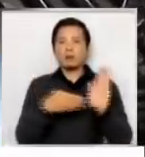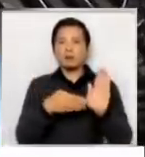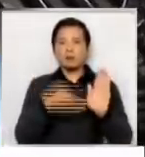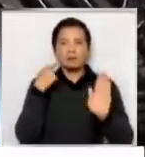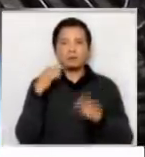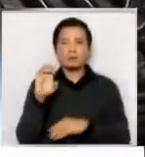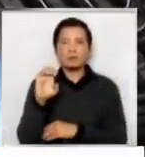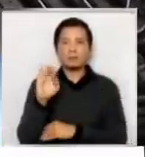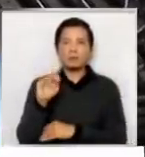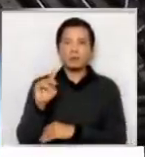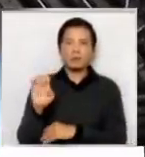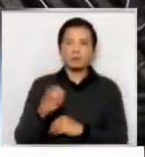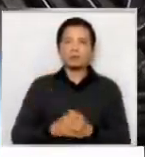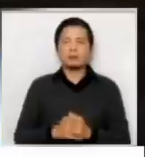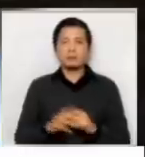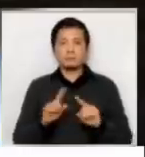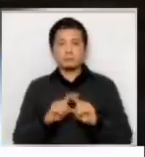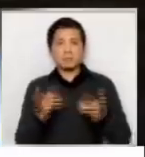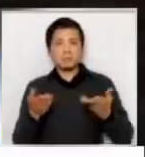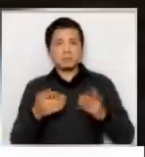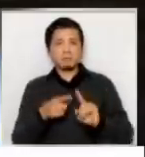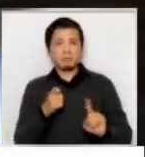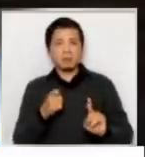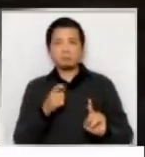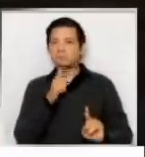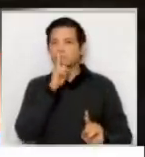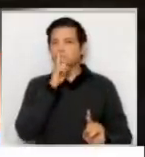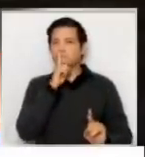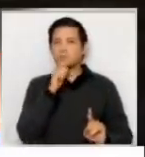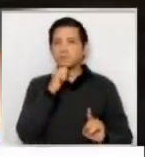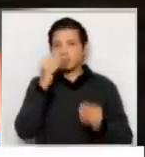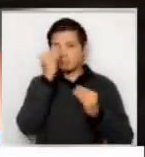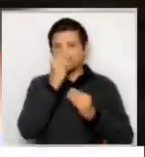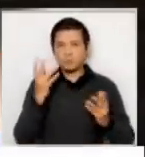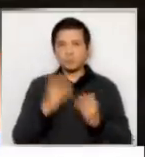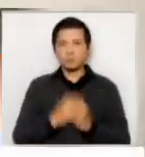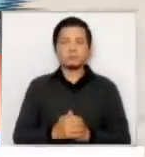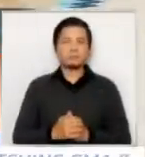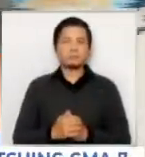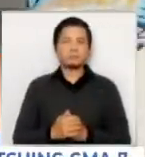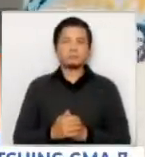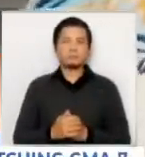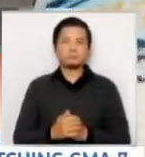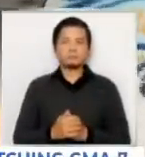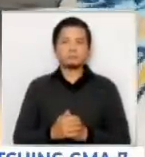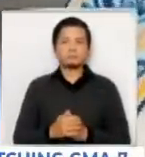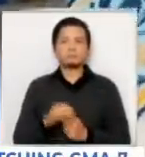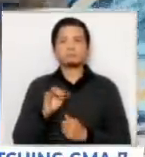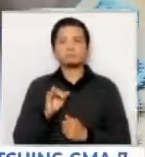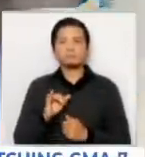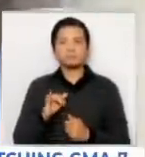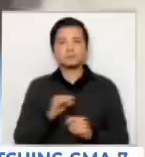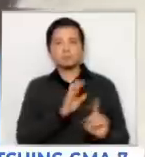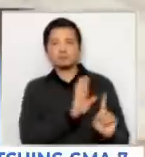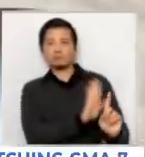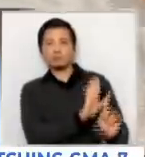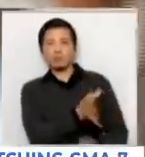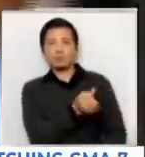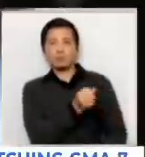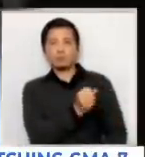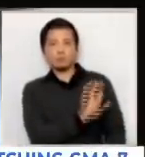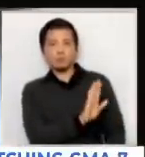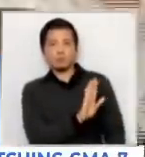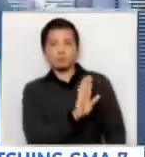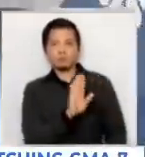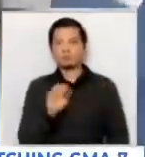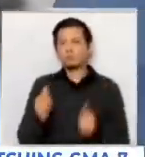mga sospek kung saan ito galing. Isinakay lang po sa amin yun eh. Sino? Nila po sa... Kanya po yun, sir. Kanya, sayo? Hindi ko